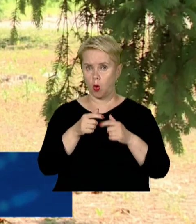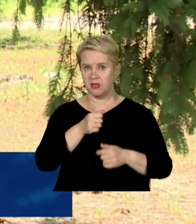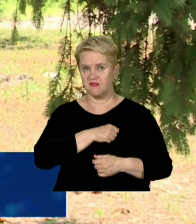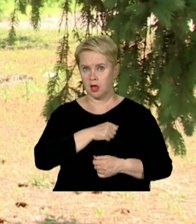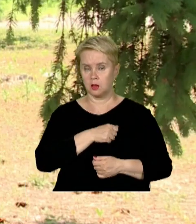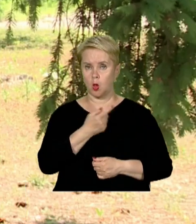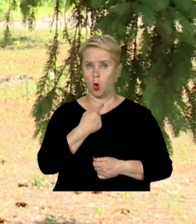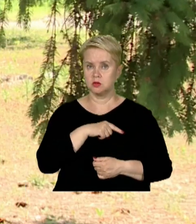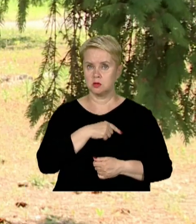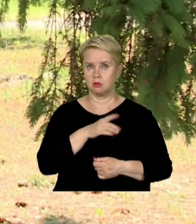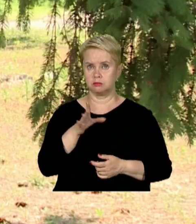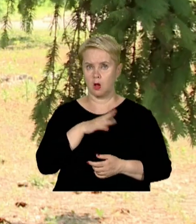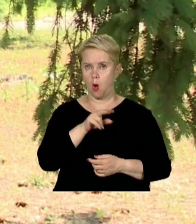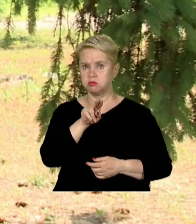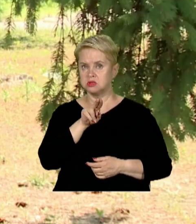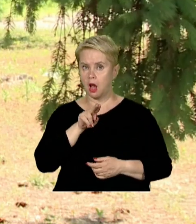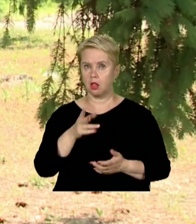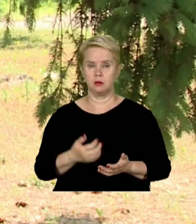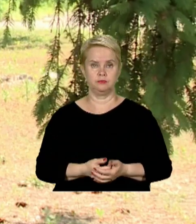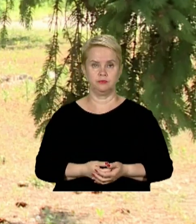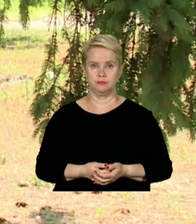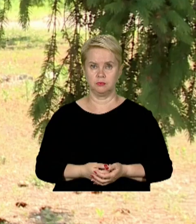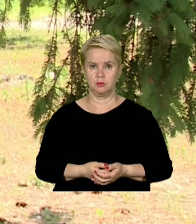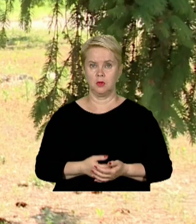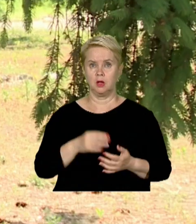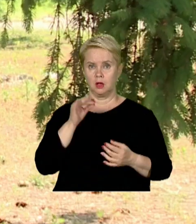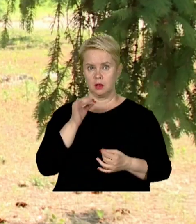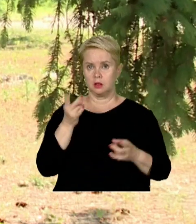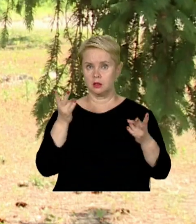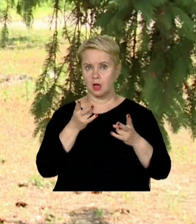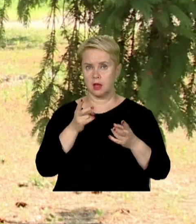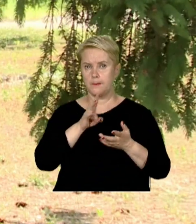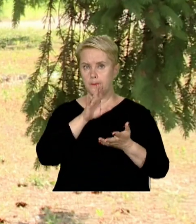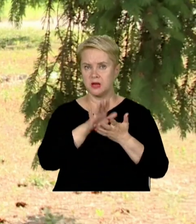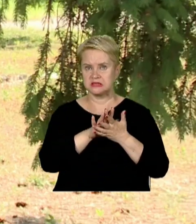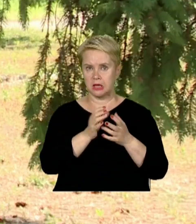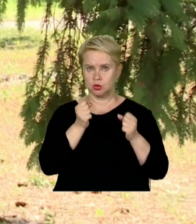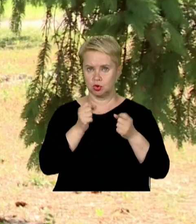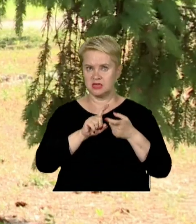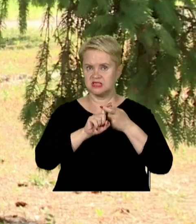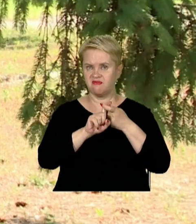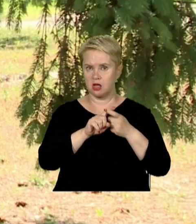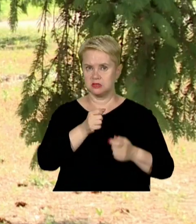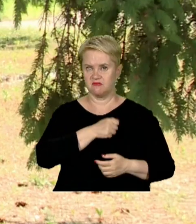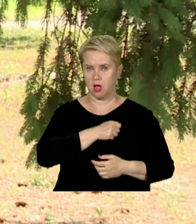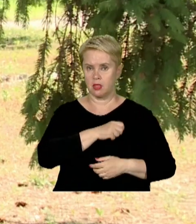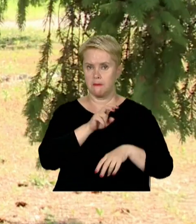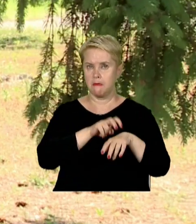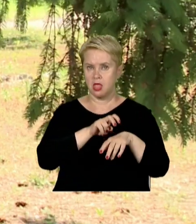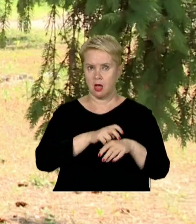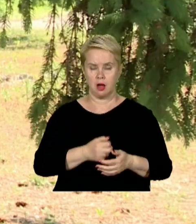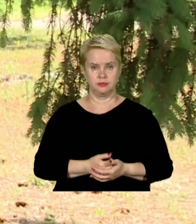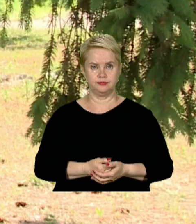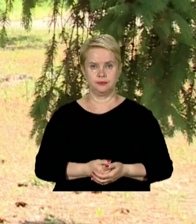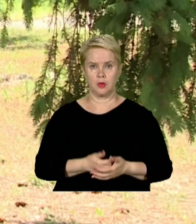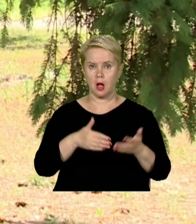военные госпитали подвергаются обстрелам. И, конечно же, надо постоянно держать связь с военными медиками